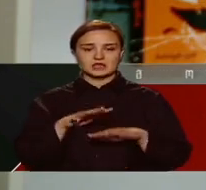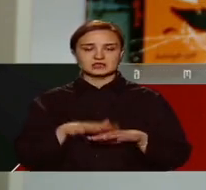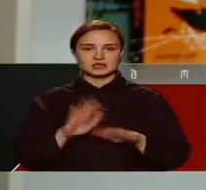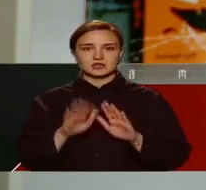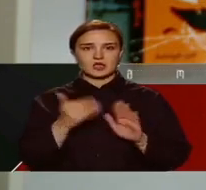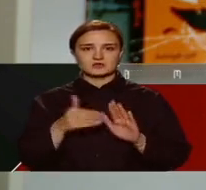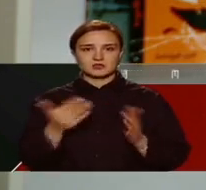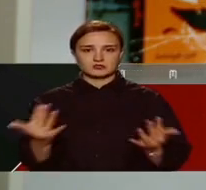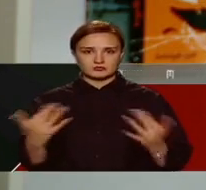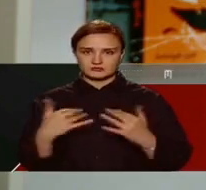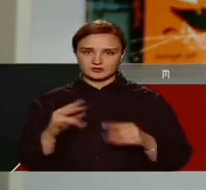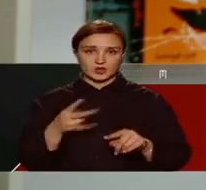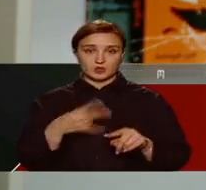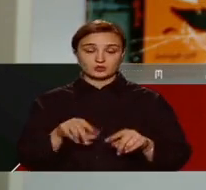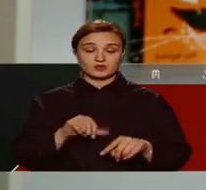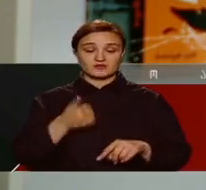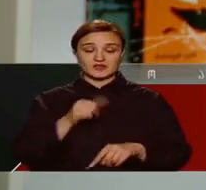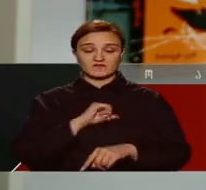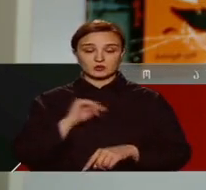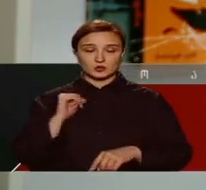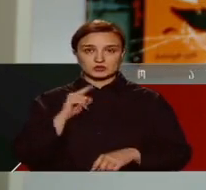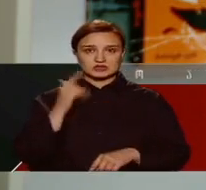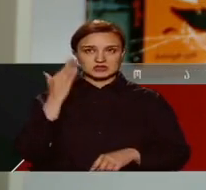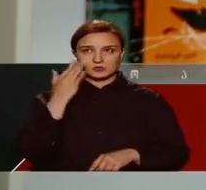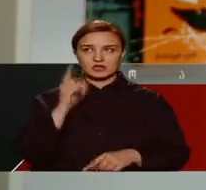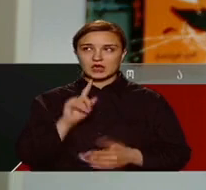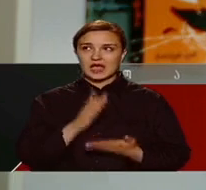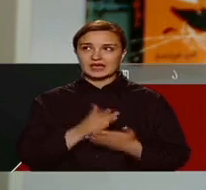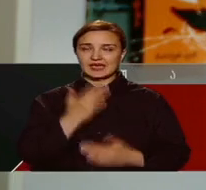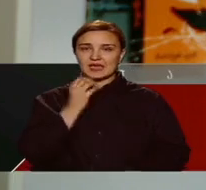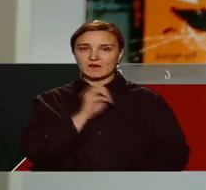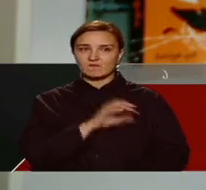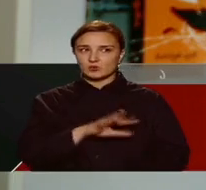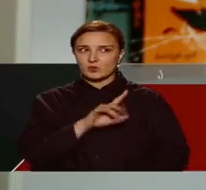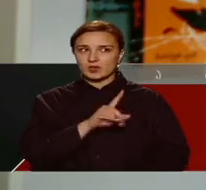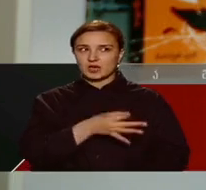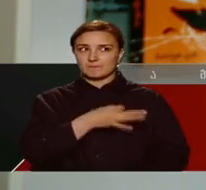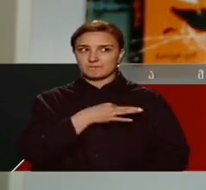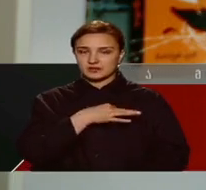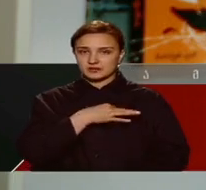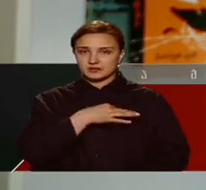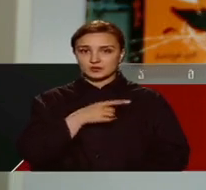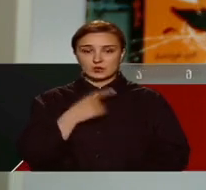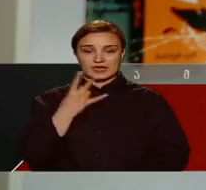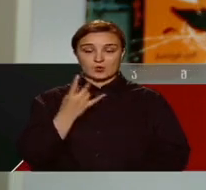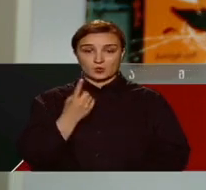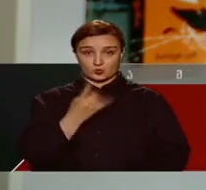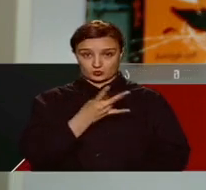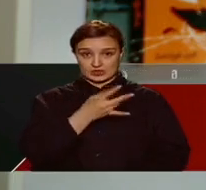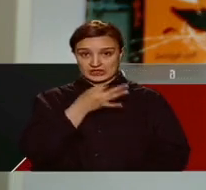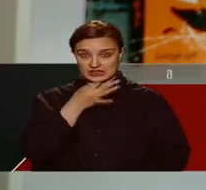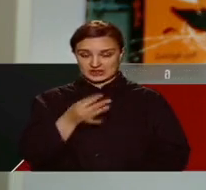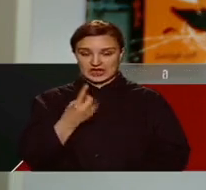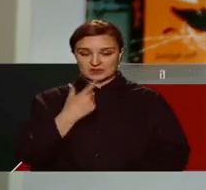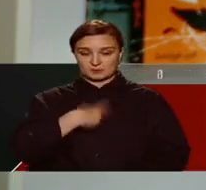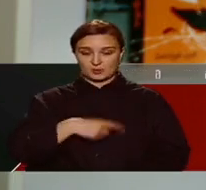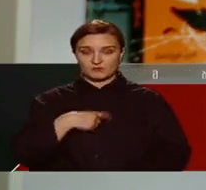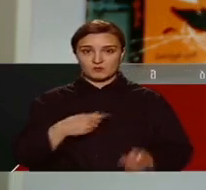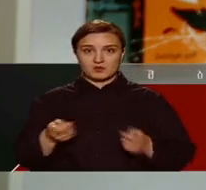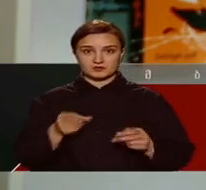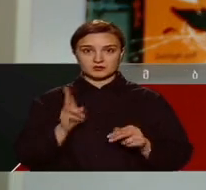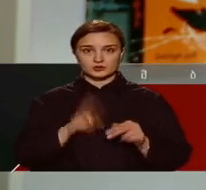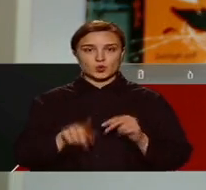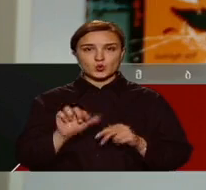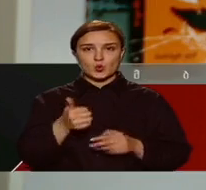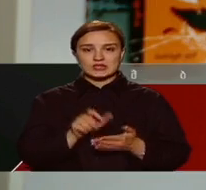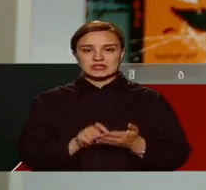უნდა დაუძახო. Ჯერ შენ თვითონ უნდა წარმოიდგინო, რა არის ევროპა, რა გითხრეს. Თუ გითხრეს, რომ ერთპიროვნული მმართველობა დაასრულეო, შენ როგორი